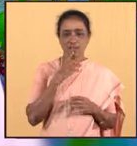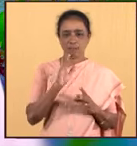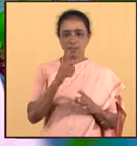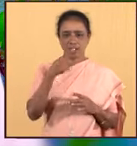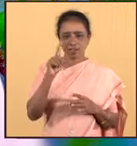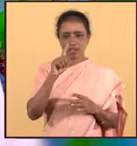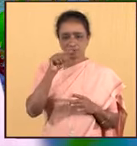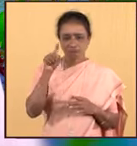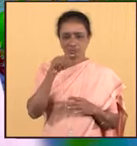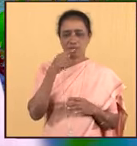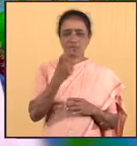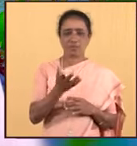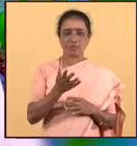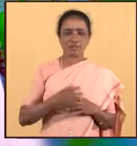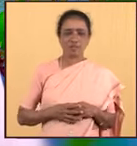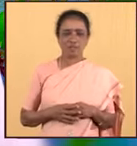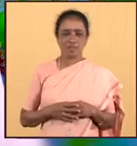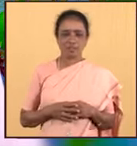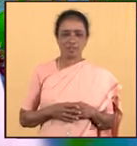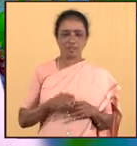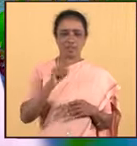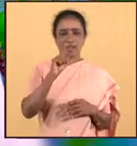அந்த ஆம் இல்லை என்று பதில் சொல்லுங்க.